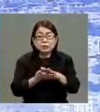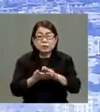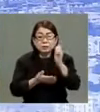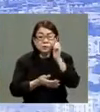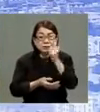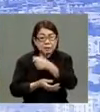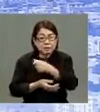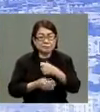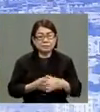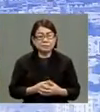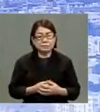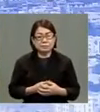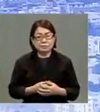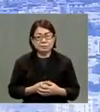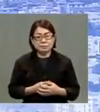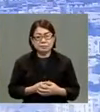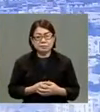ากาก